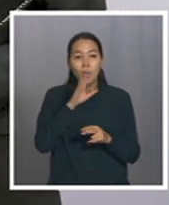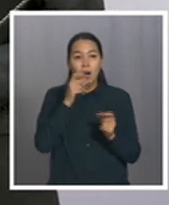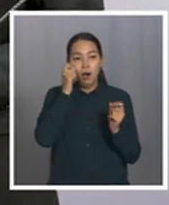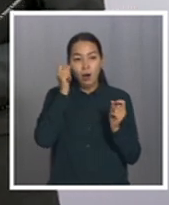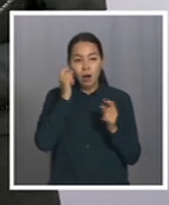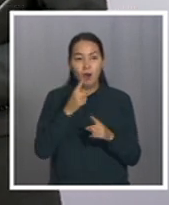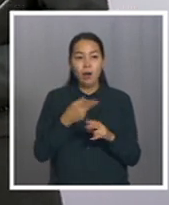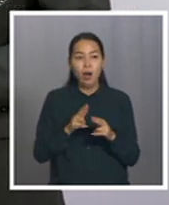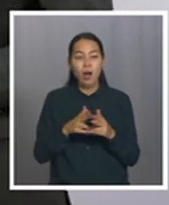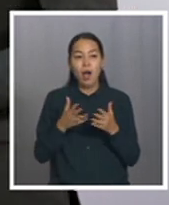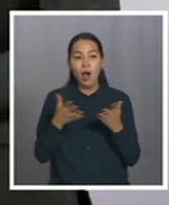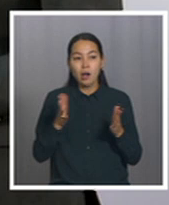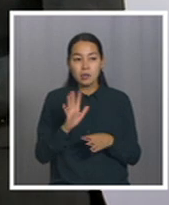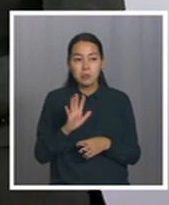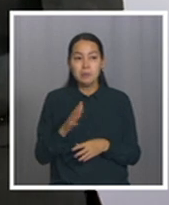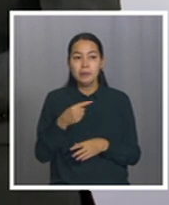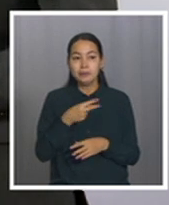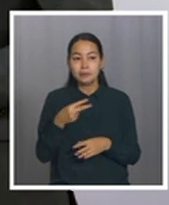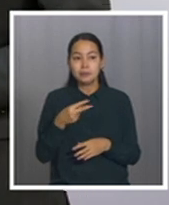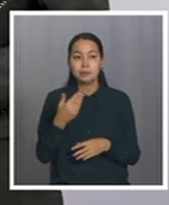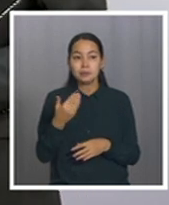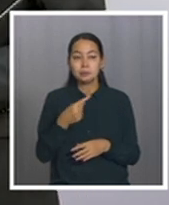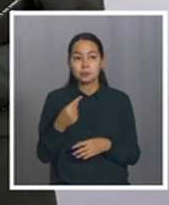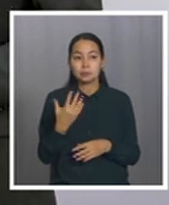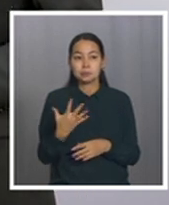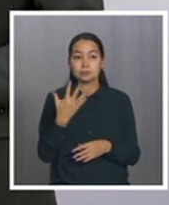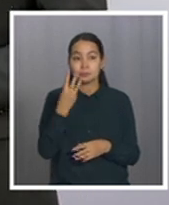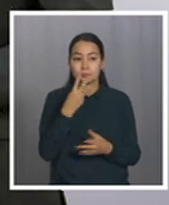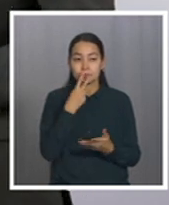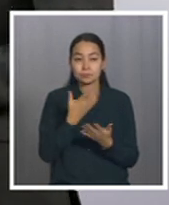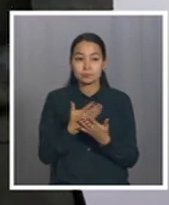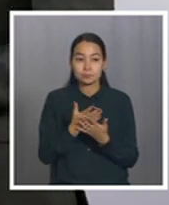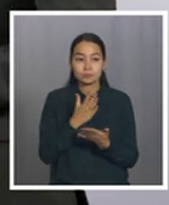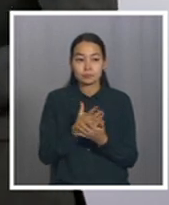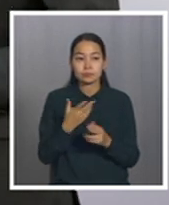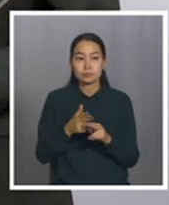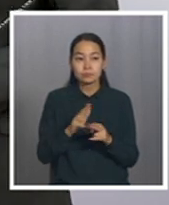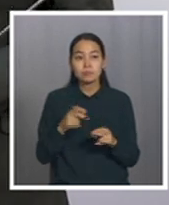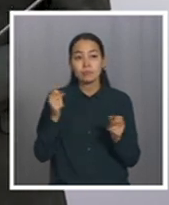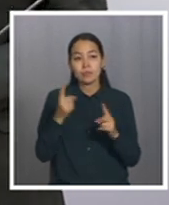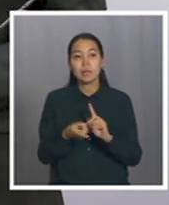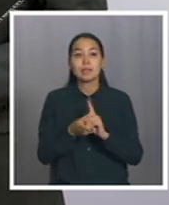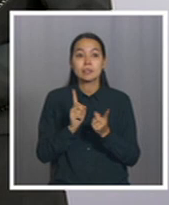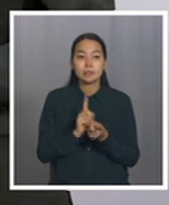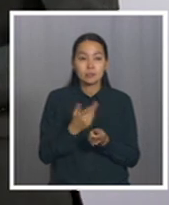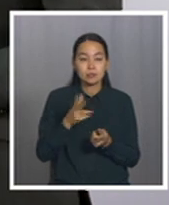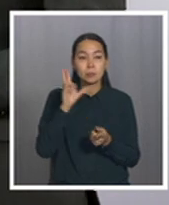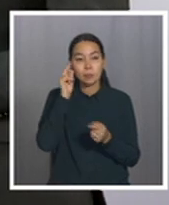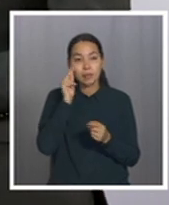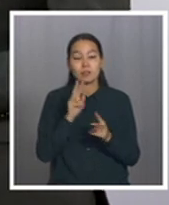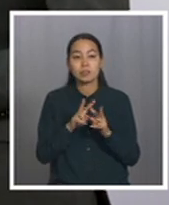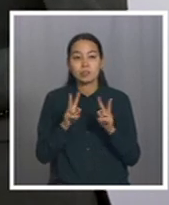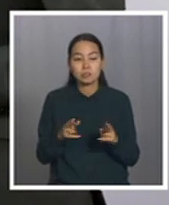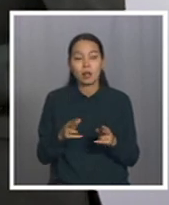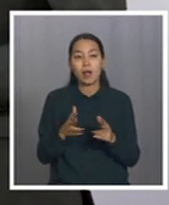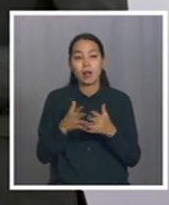артық неместен минус 5-тен іш болды. Яғни x артық неместен минус 5-тен іштен. Сәйкесінше кері функцияда мәндер жиыны артық